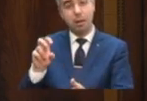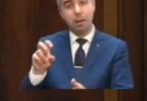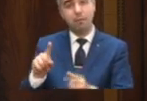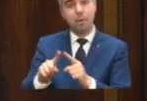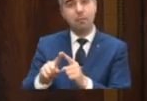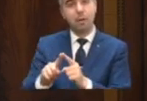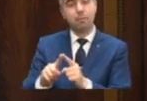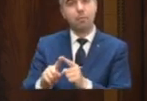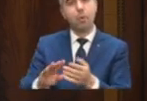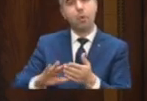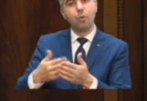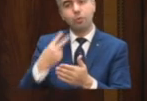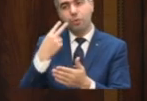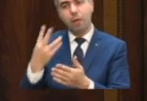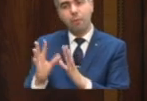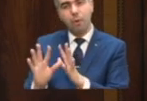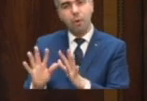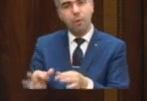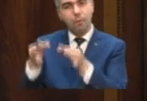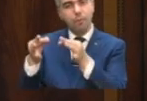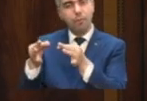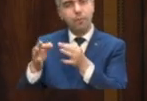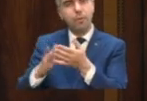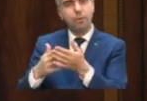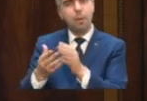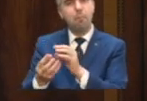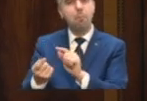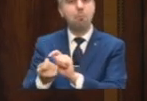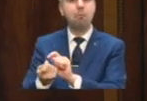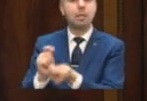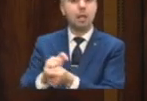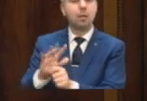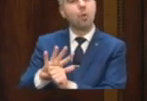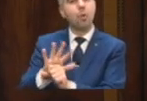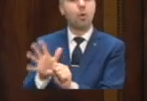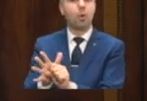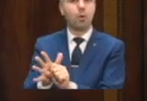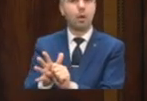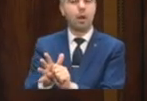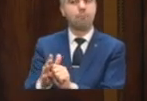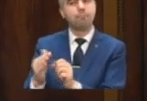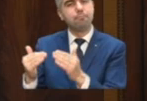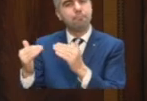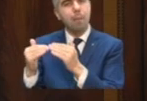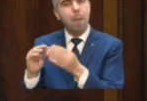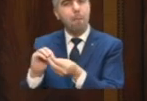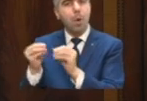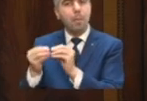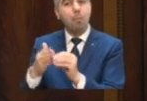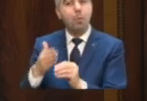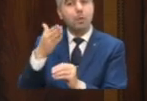الراهنة بينتنا على أن حاجيات تبدلت مع هذه الجائحة، واليوم حنا خصنا نكونوا كنتجاوبوا مع هذه الحاجيات اللي عاد بدنتنا.